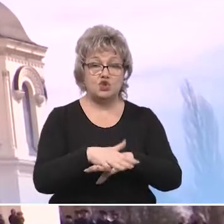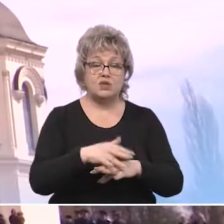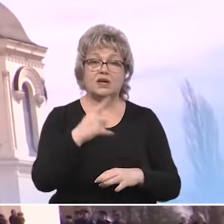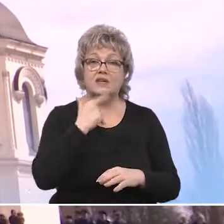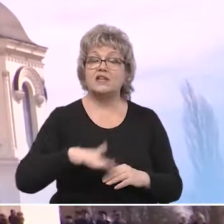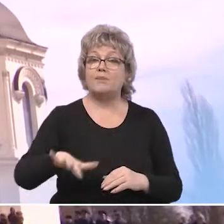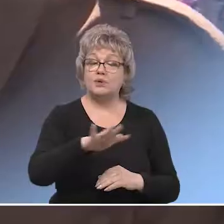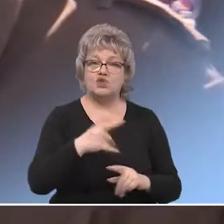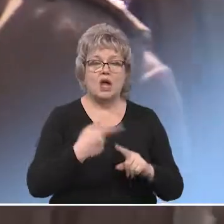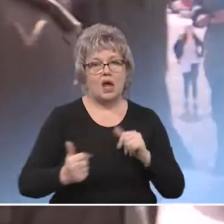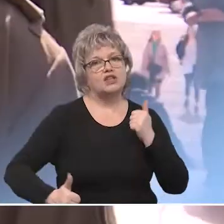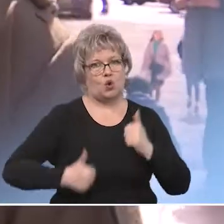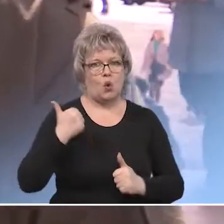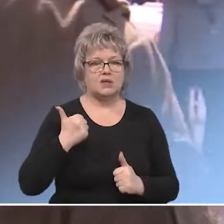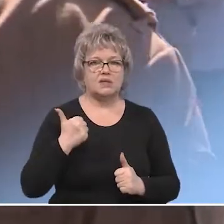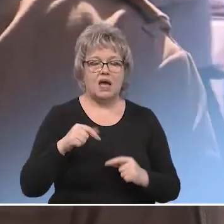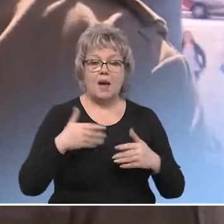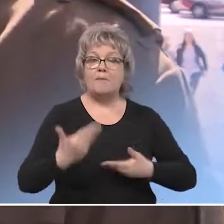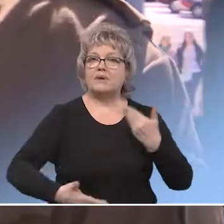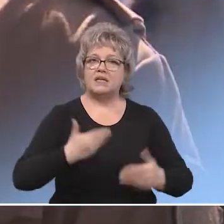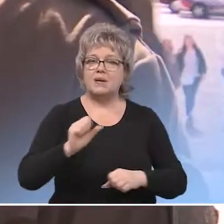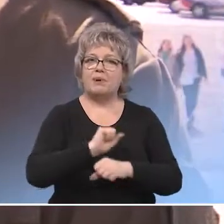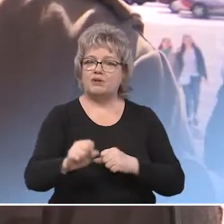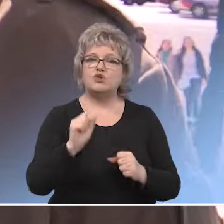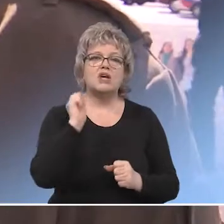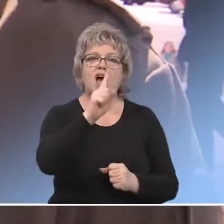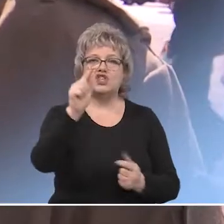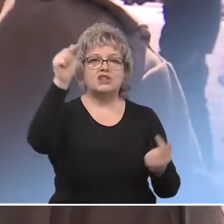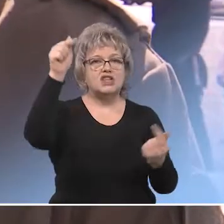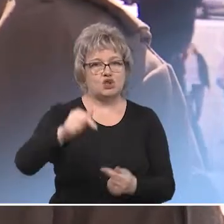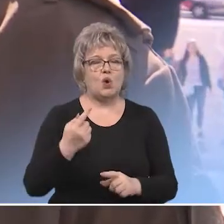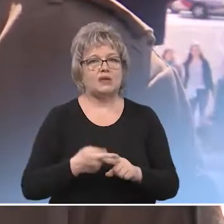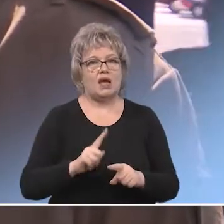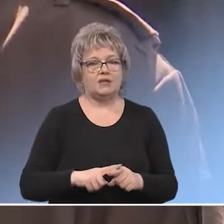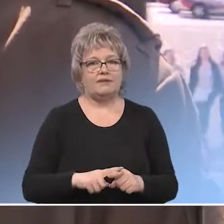расчете по Красной площади. Это гордость пройти по параду Победы. Не каждый достоин этого.